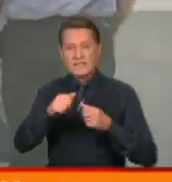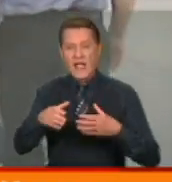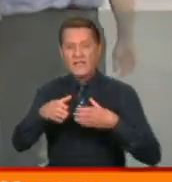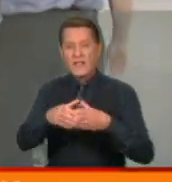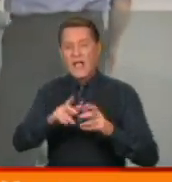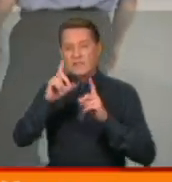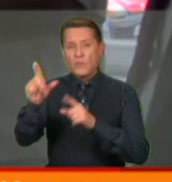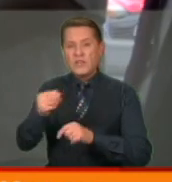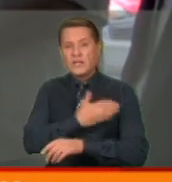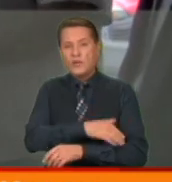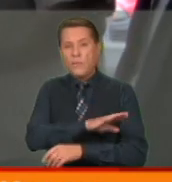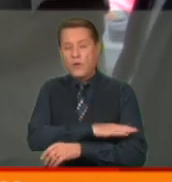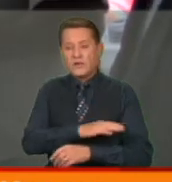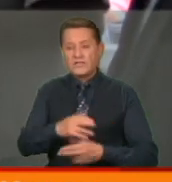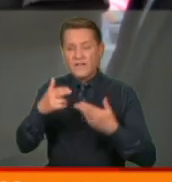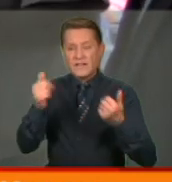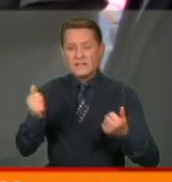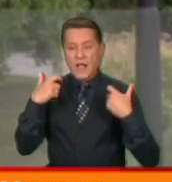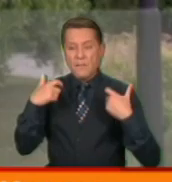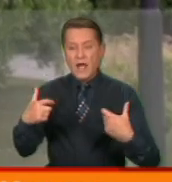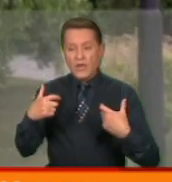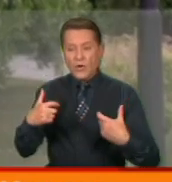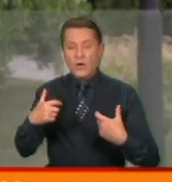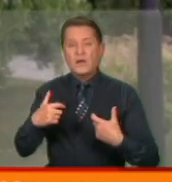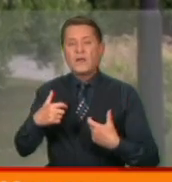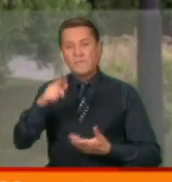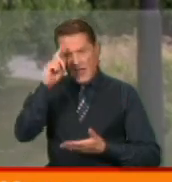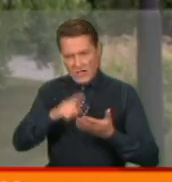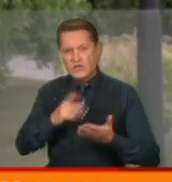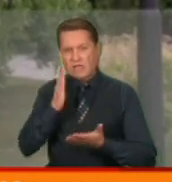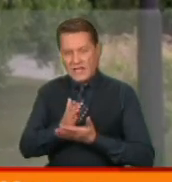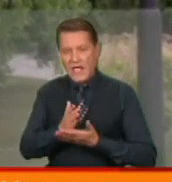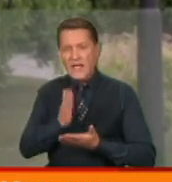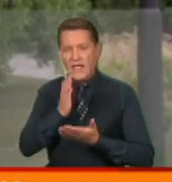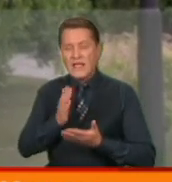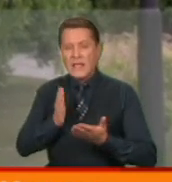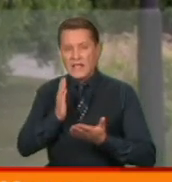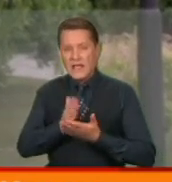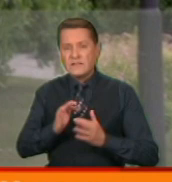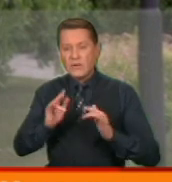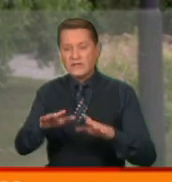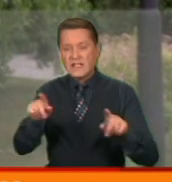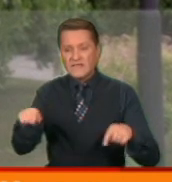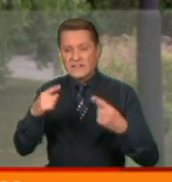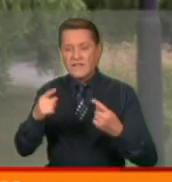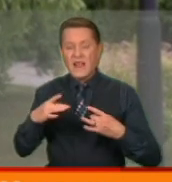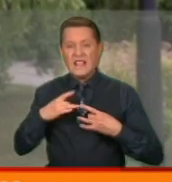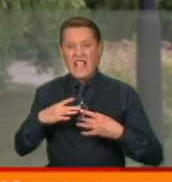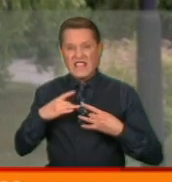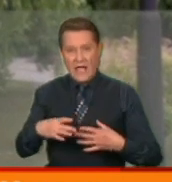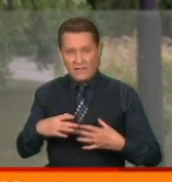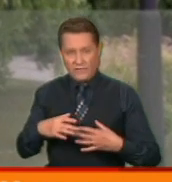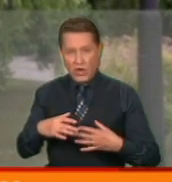до Польщі, де визнала майор не безнадійний. У пацієнта йде процес восстановлення його нервної системи.